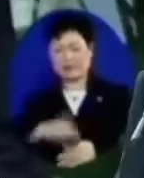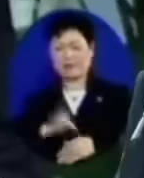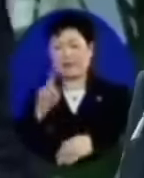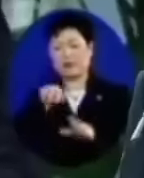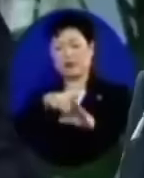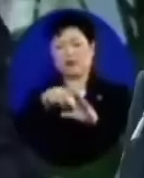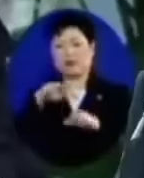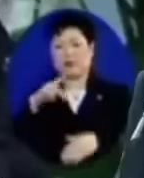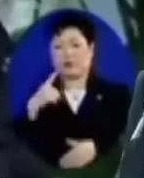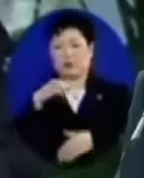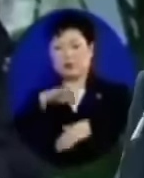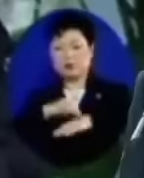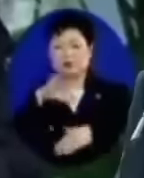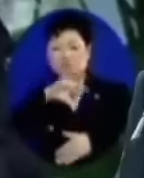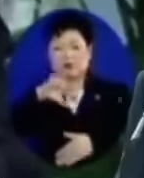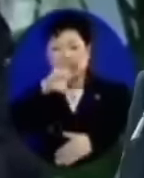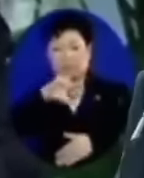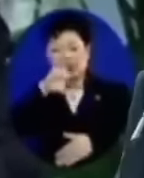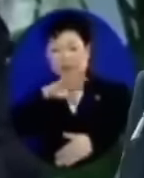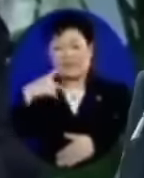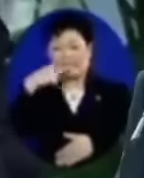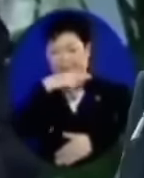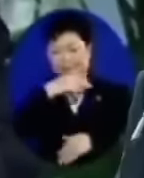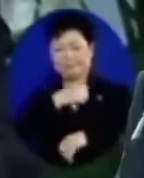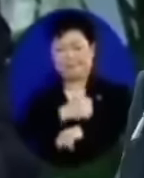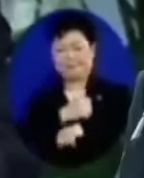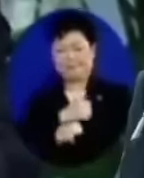종교도 육을 훈련시킵니다. 금식을 하고